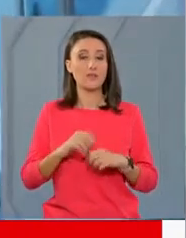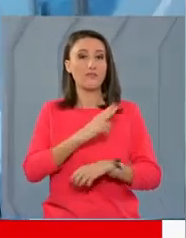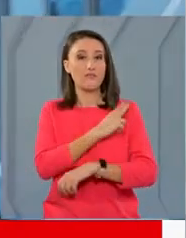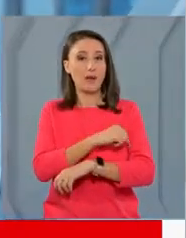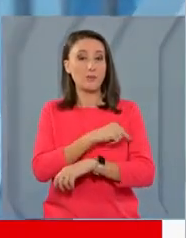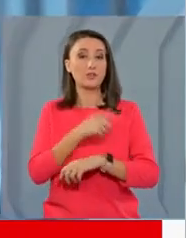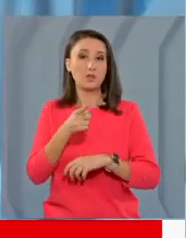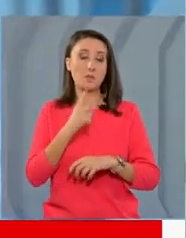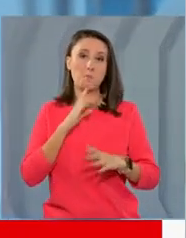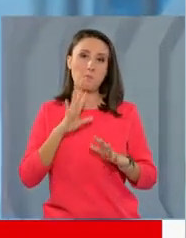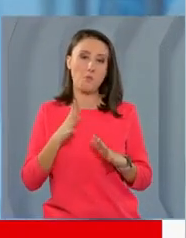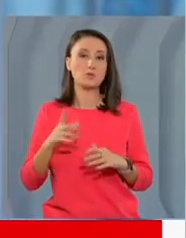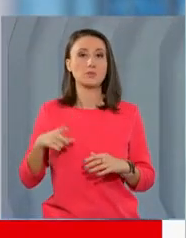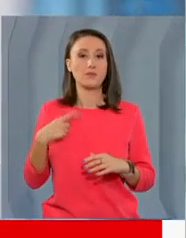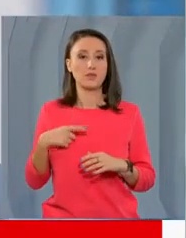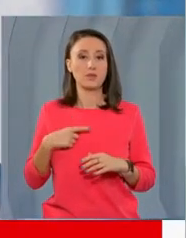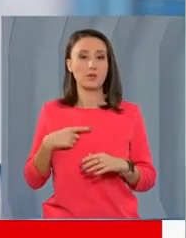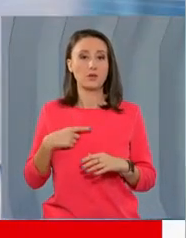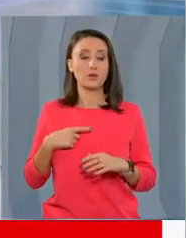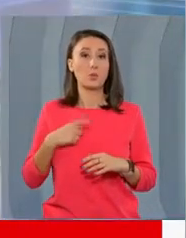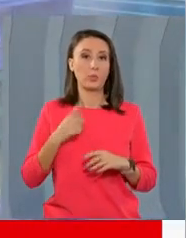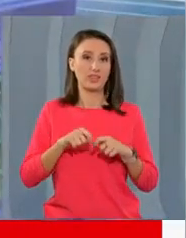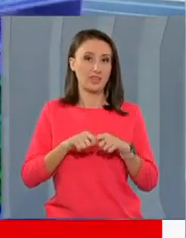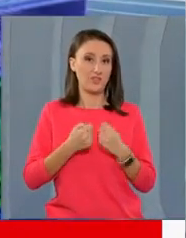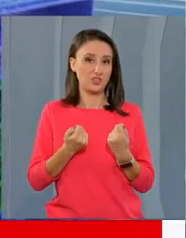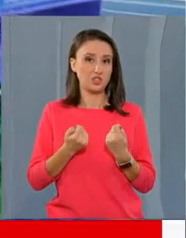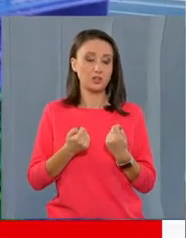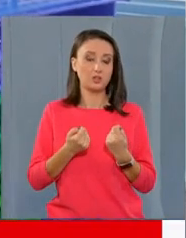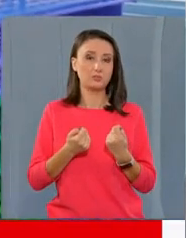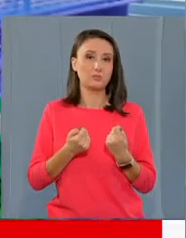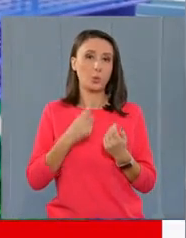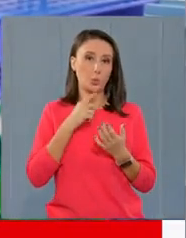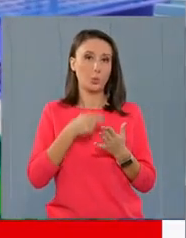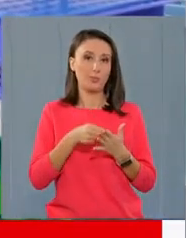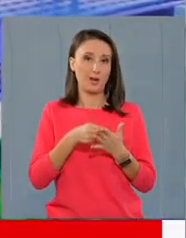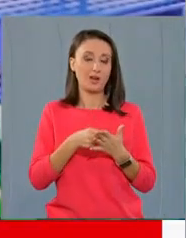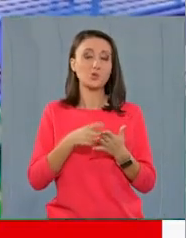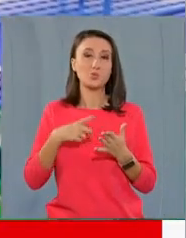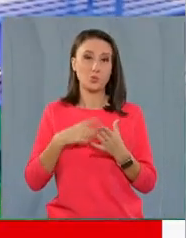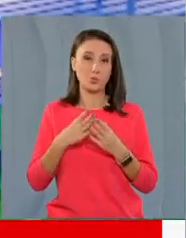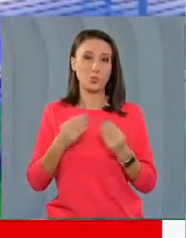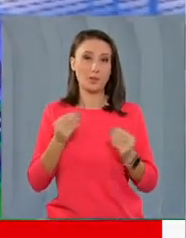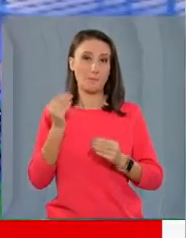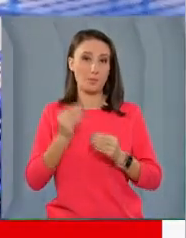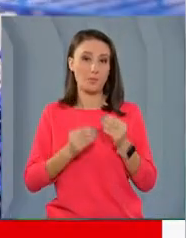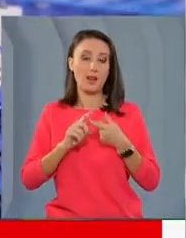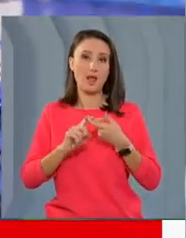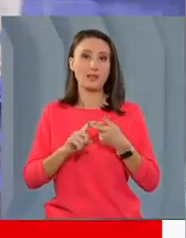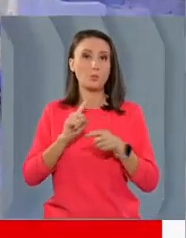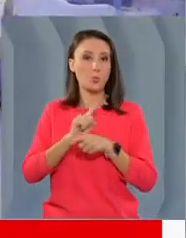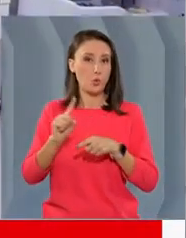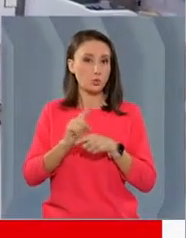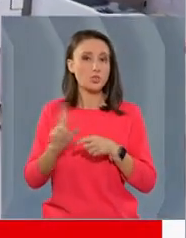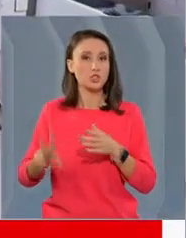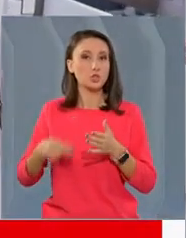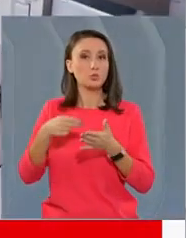farmacii, este posibil să fie odată un deficit de aprovizionare, că vedem că sunt multe probleme legate de aprovizionare și de producție în așa